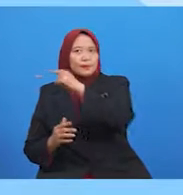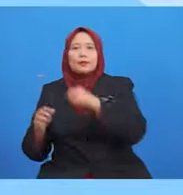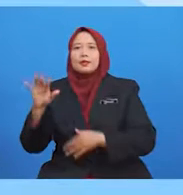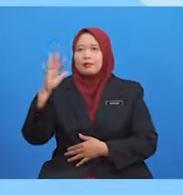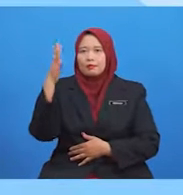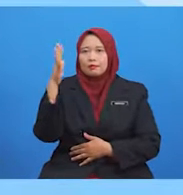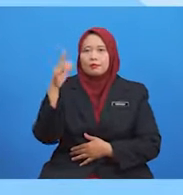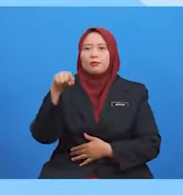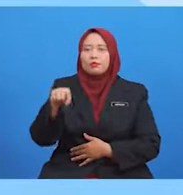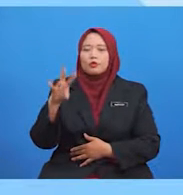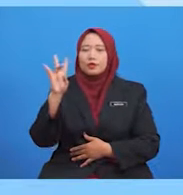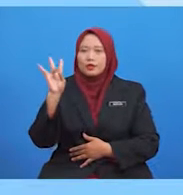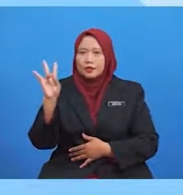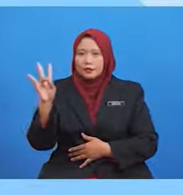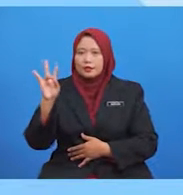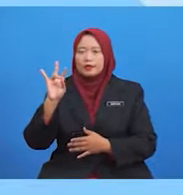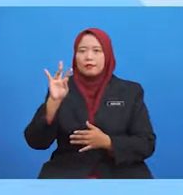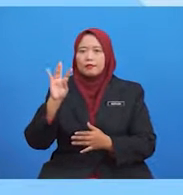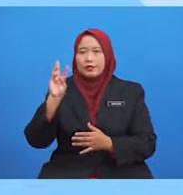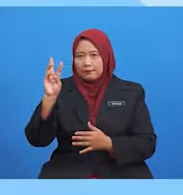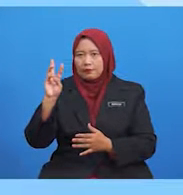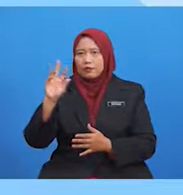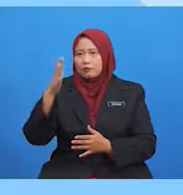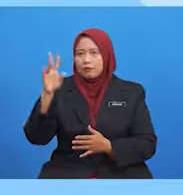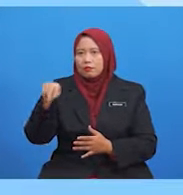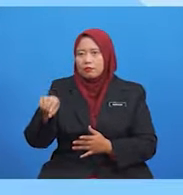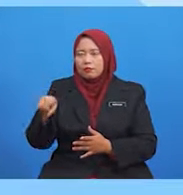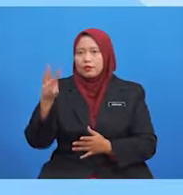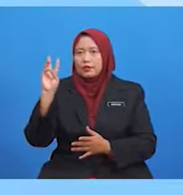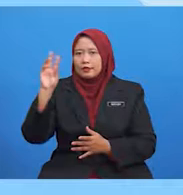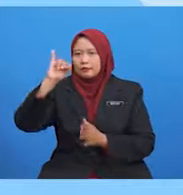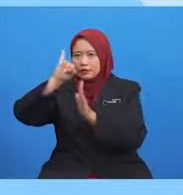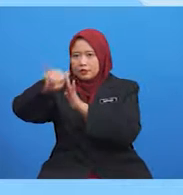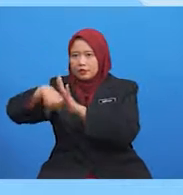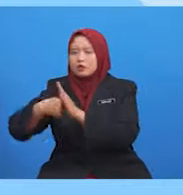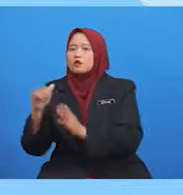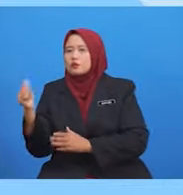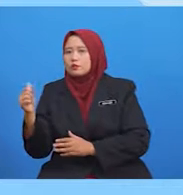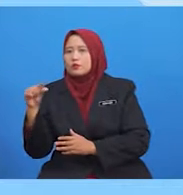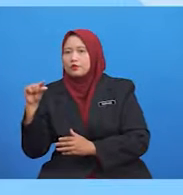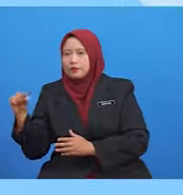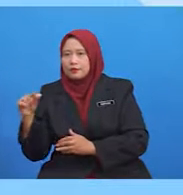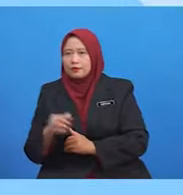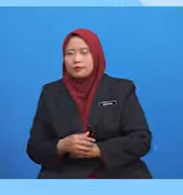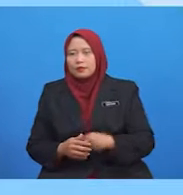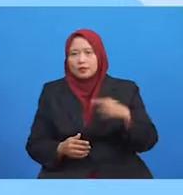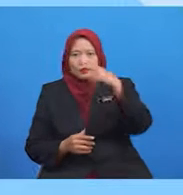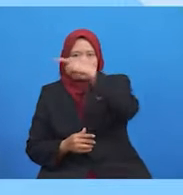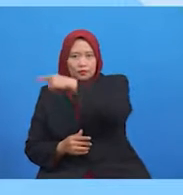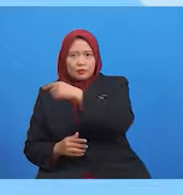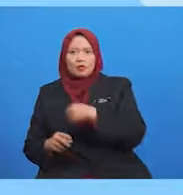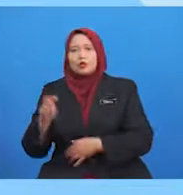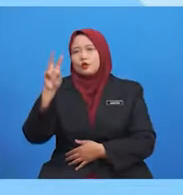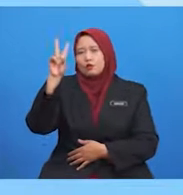15.6 jam, 10 gram. Dan akhir sekali, 20.8 jam,